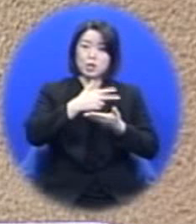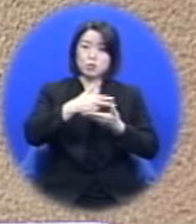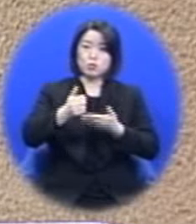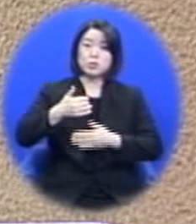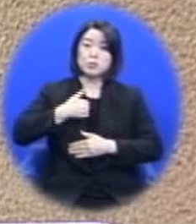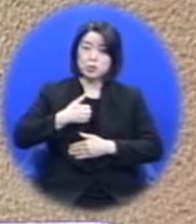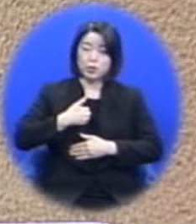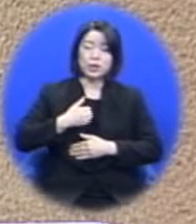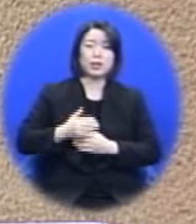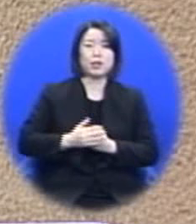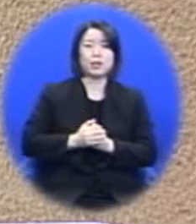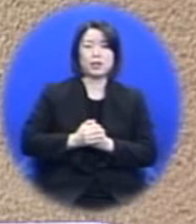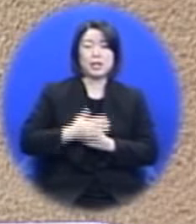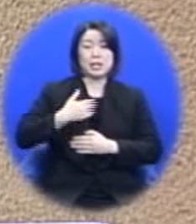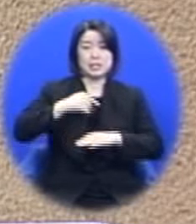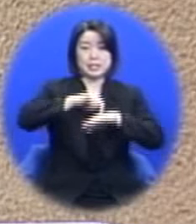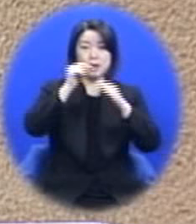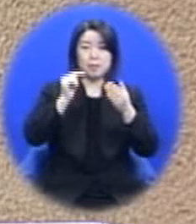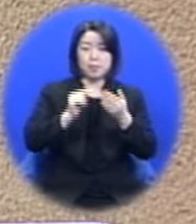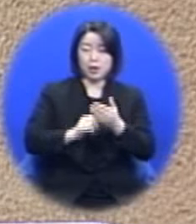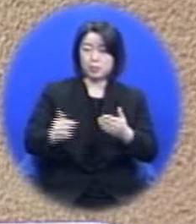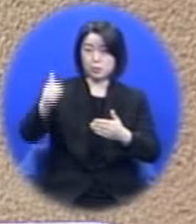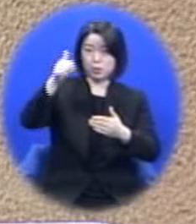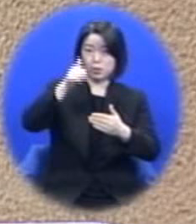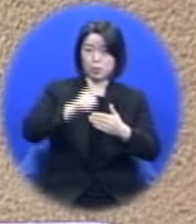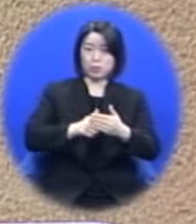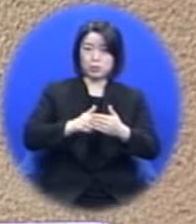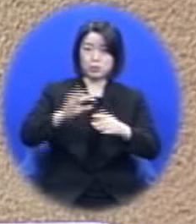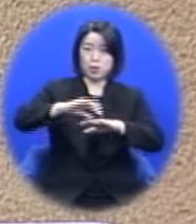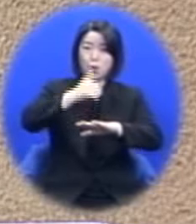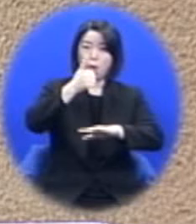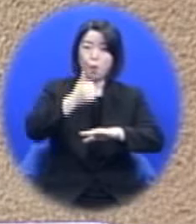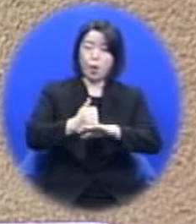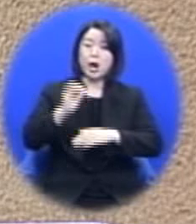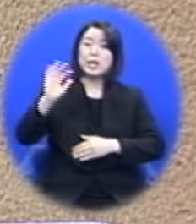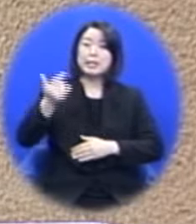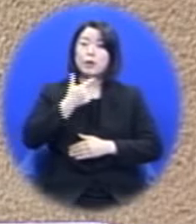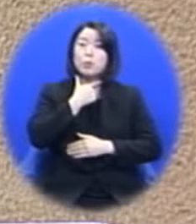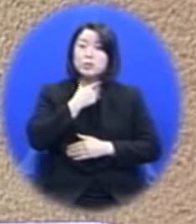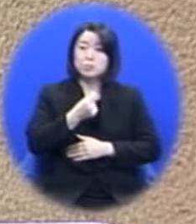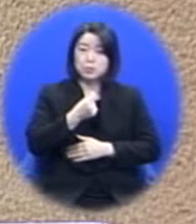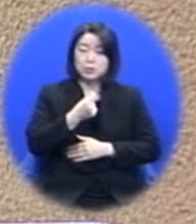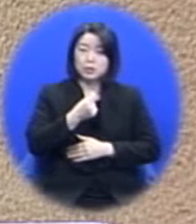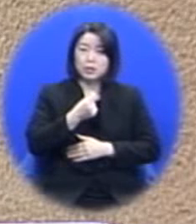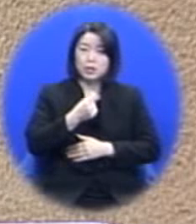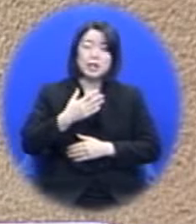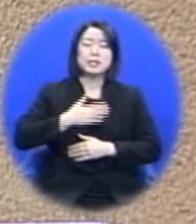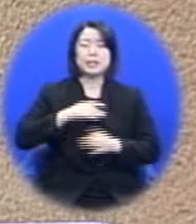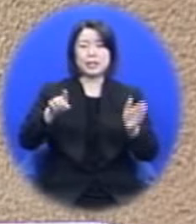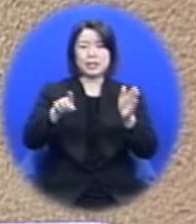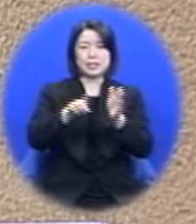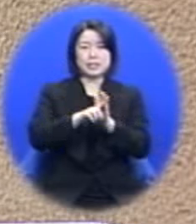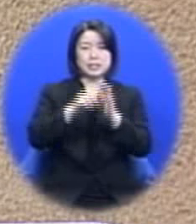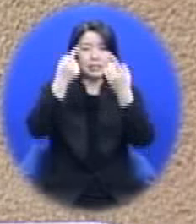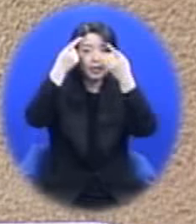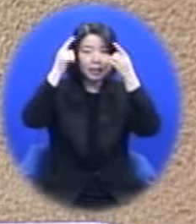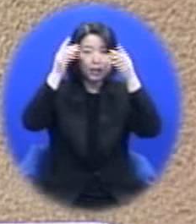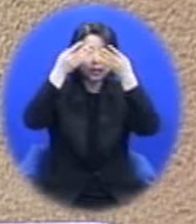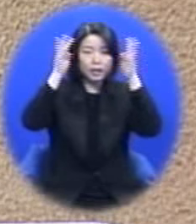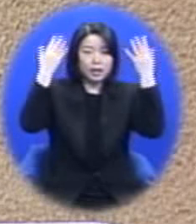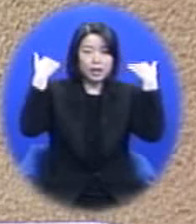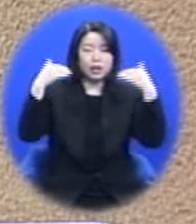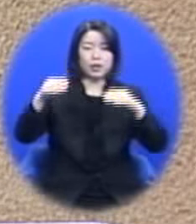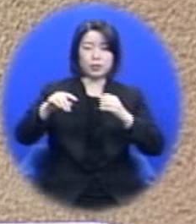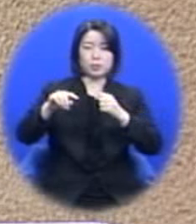저에게 제 마음속에 들어오셔서 왕이 되고 싶으시다. 제가 신학교 1학년 때